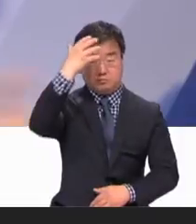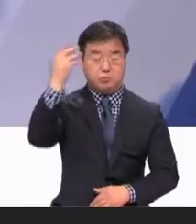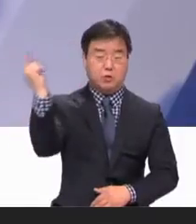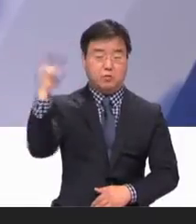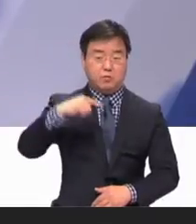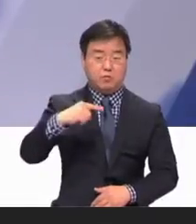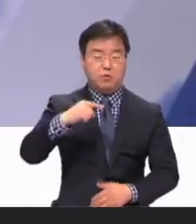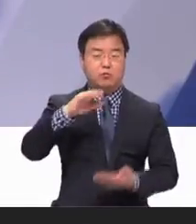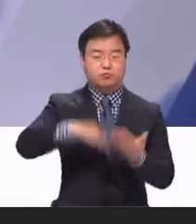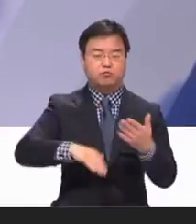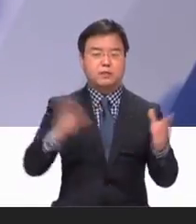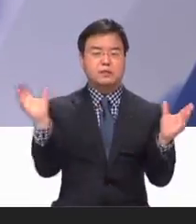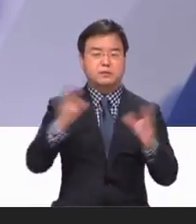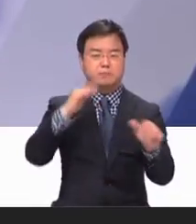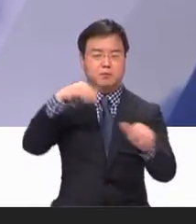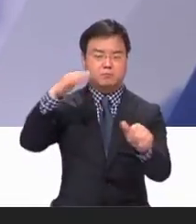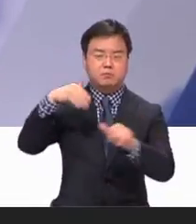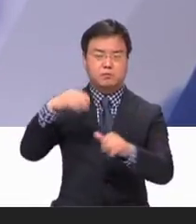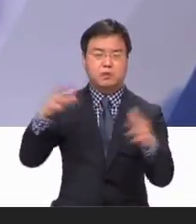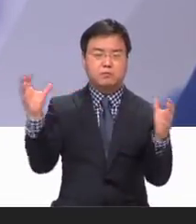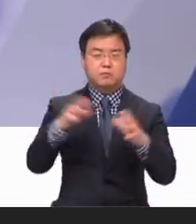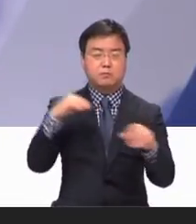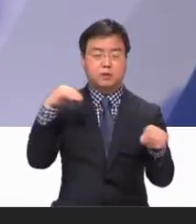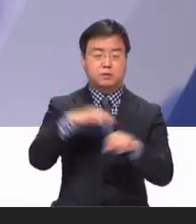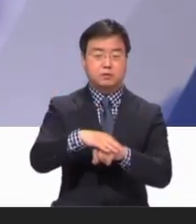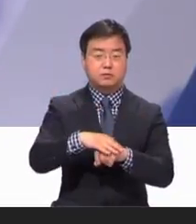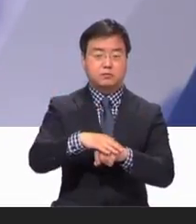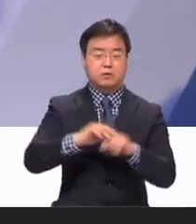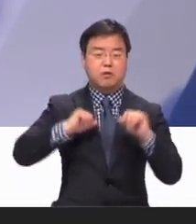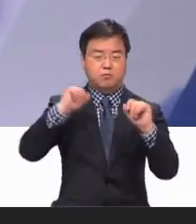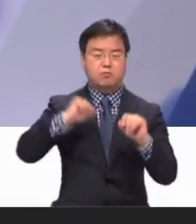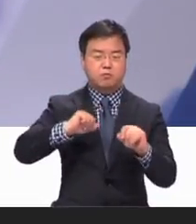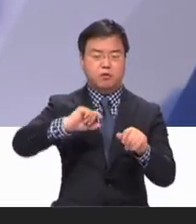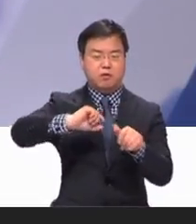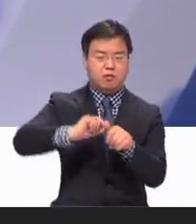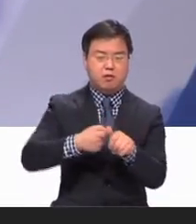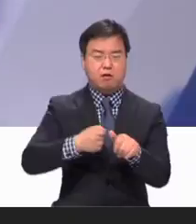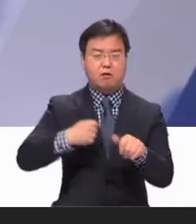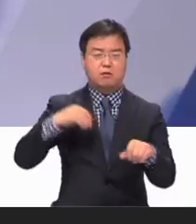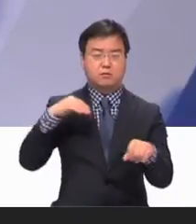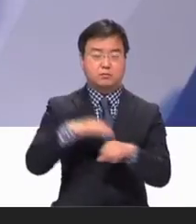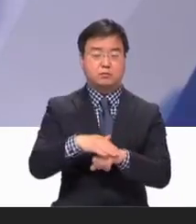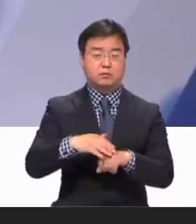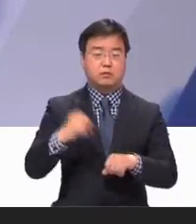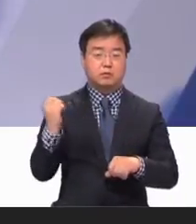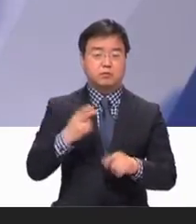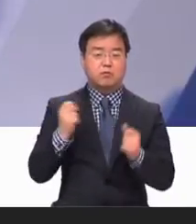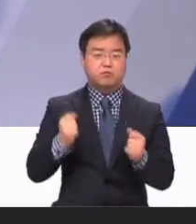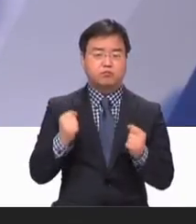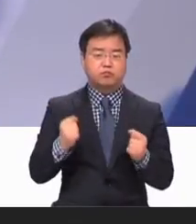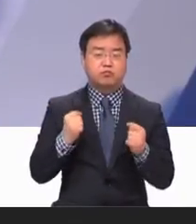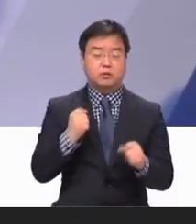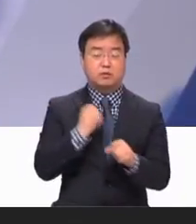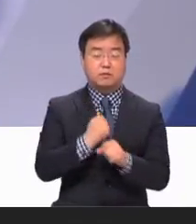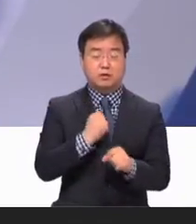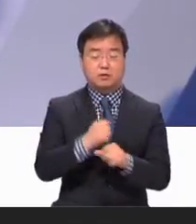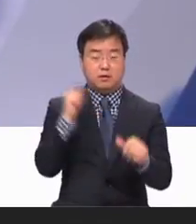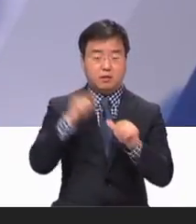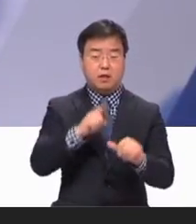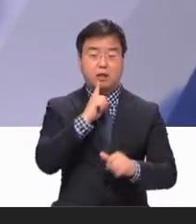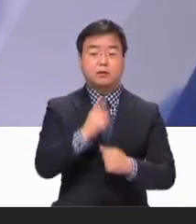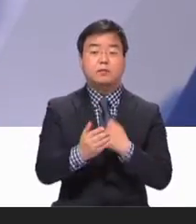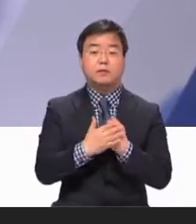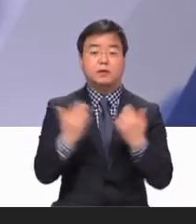막 집합시키고 이렇게 막 그 PT 체조를 시키고 네. 월차료를 주고 네. 구보를 시키고 이런다고 해서